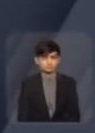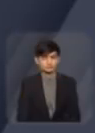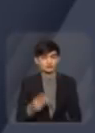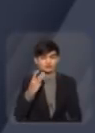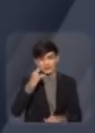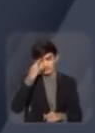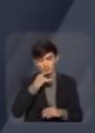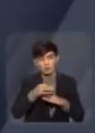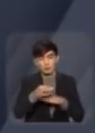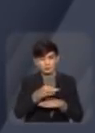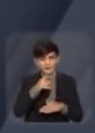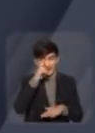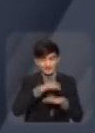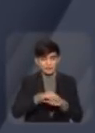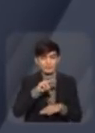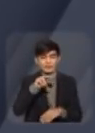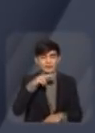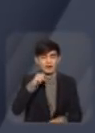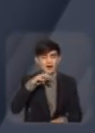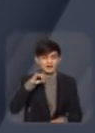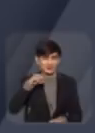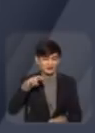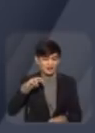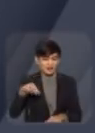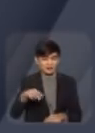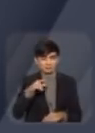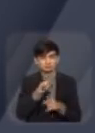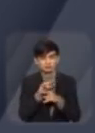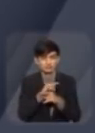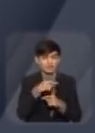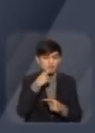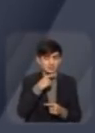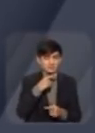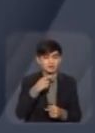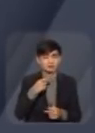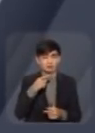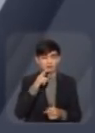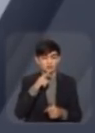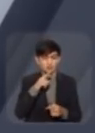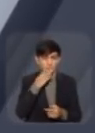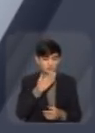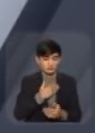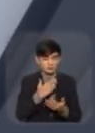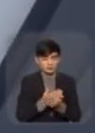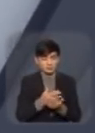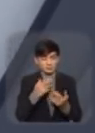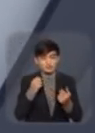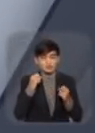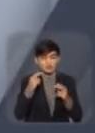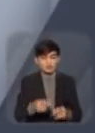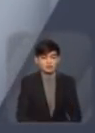Шығыс Қазақстан облысының әкімі Даниал Ахметов жалған сөйлегенді жақсы көре ме? Все у